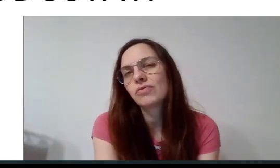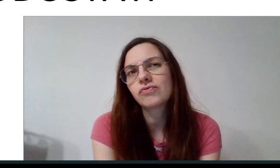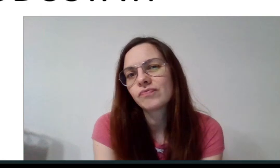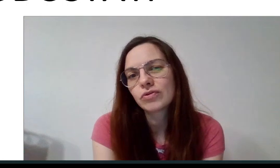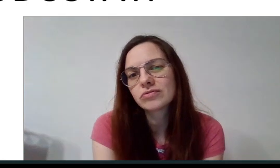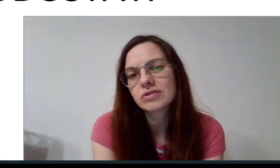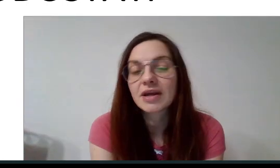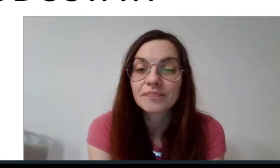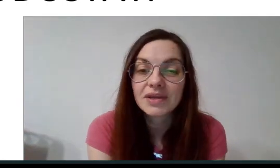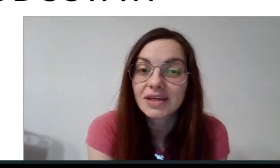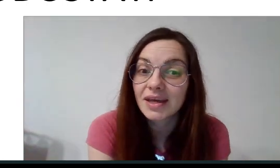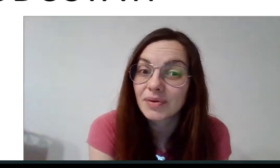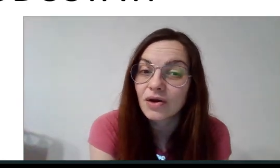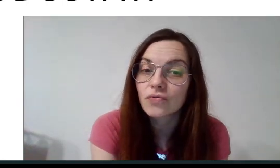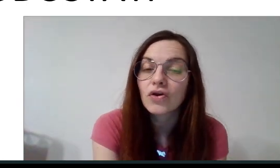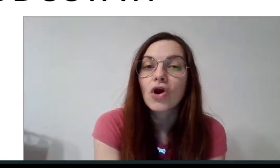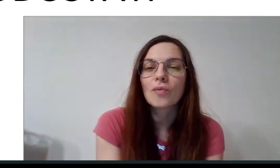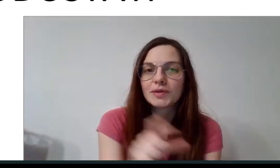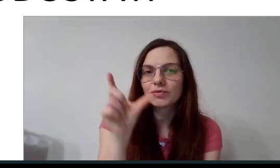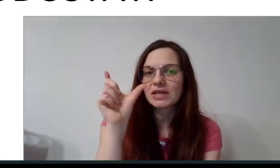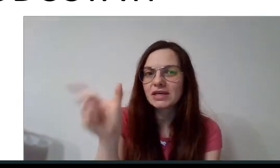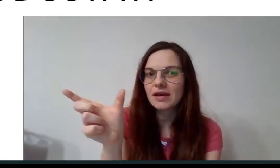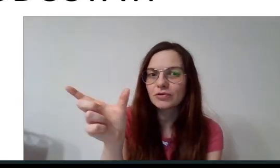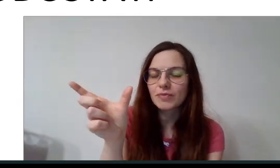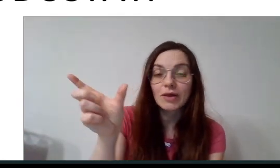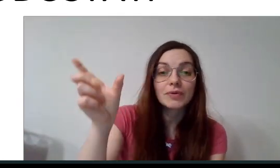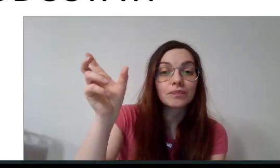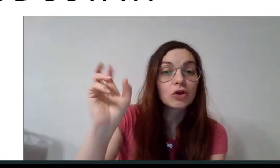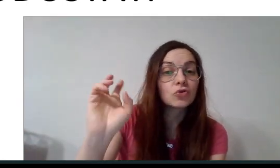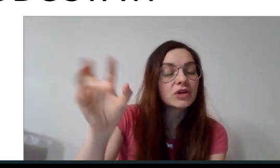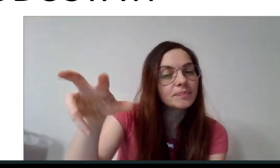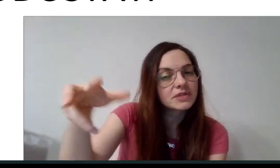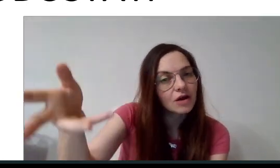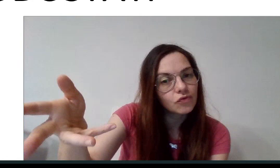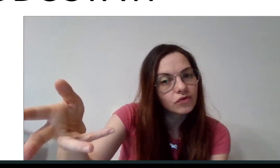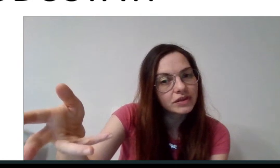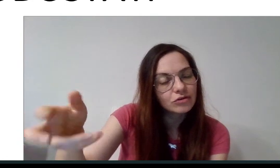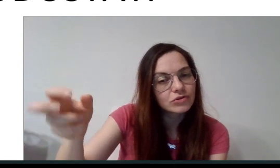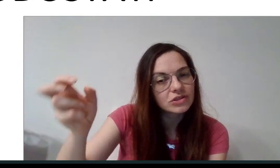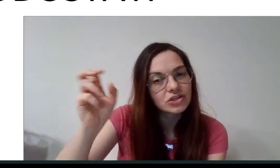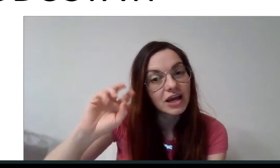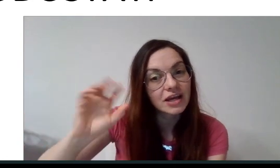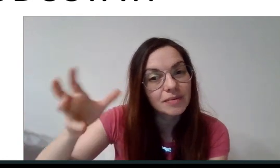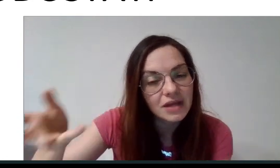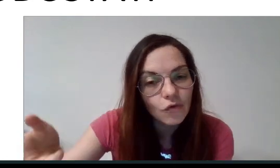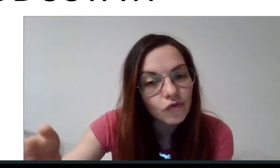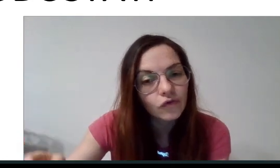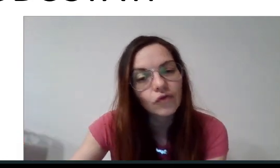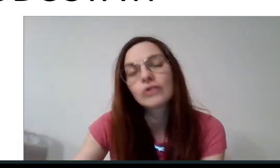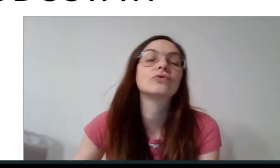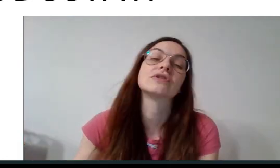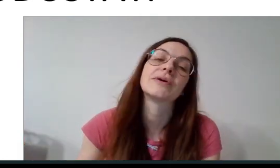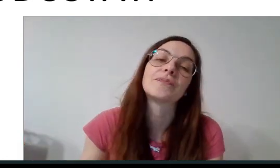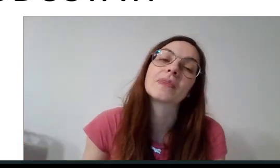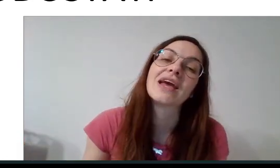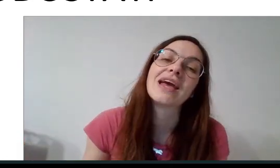auf. Odustajem. Ich gebe auf. Opet imamo taj geben od malo pre. Du gibst auf. Ti odustaješ. Er gibt auf. On